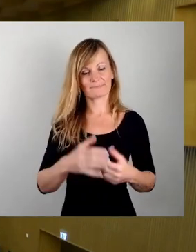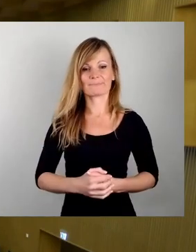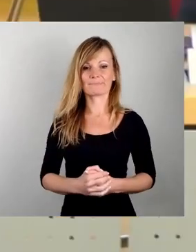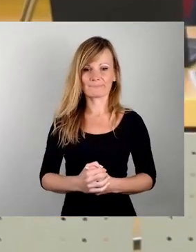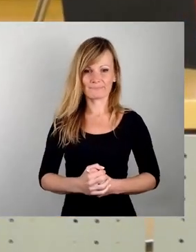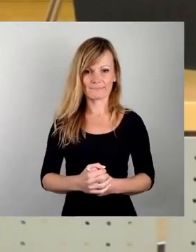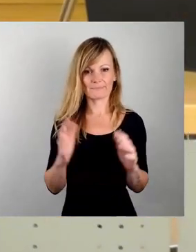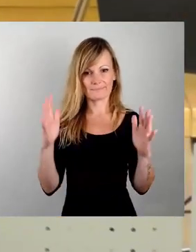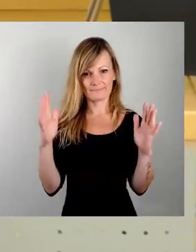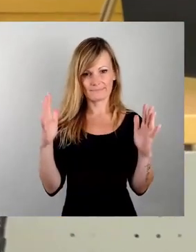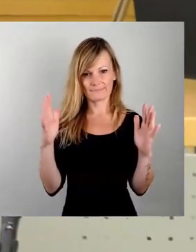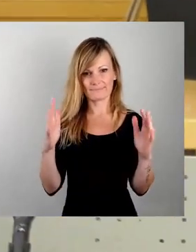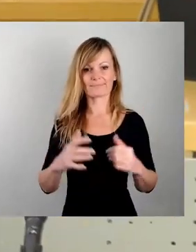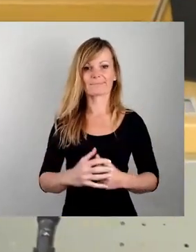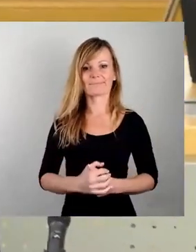Vielen Dank.